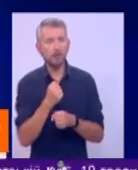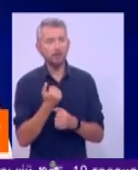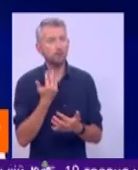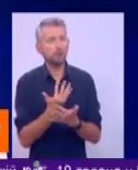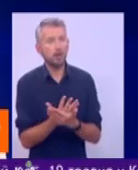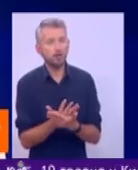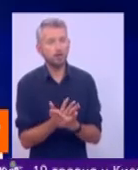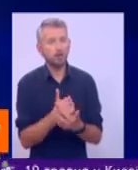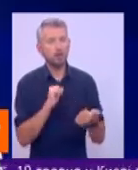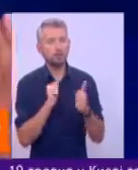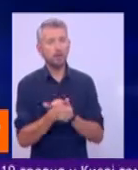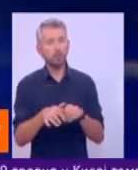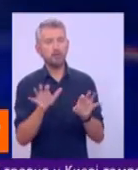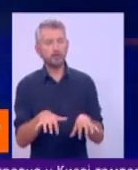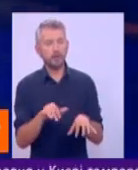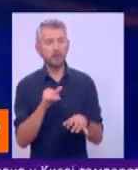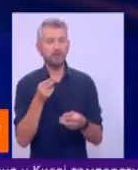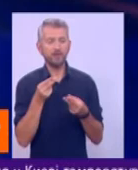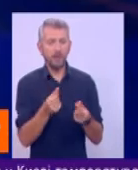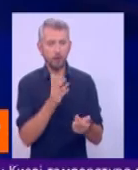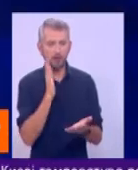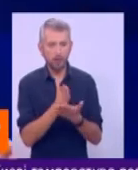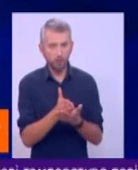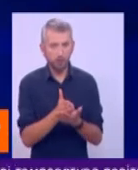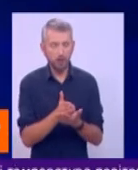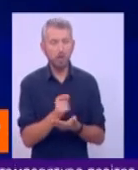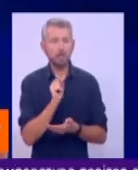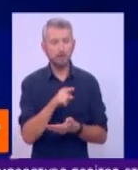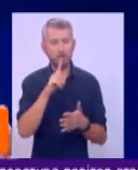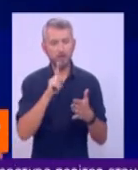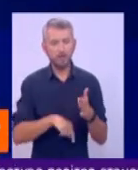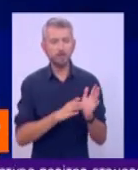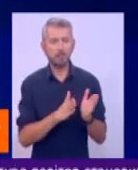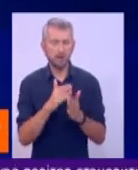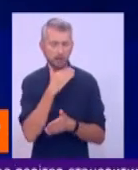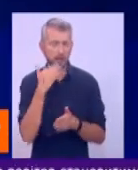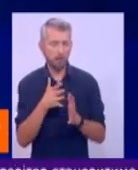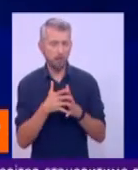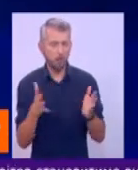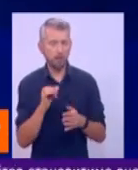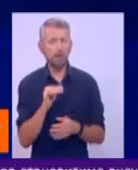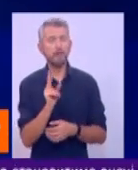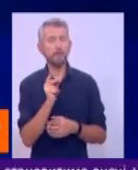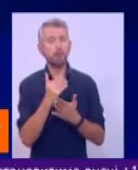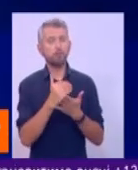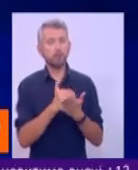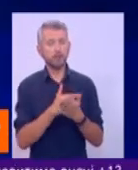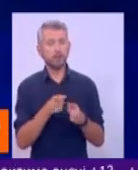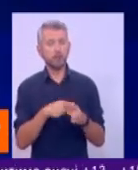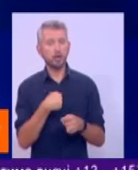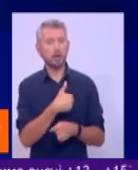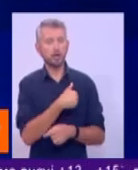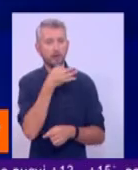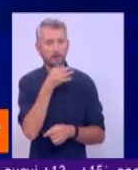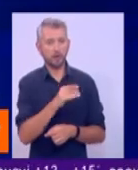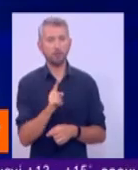спрашивают, меняют председателя и влияют напрямую на процесс, там, поверьте, порядка намного больше. И второй пункт, который хотел бы